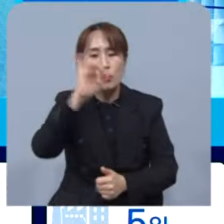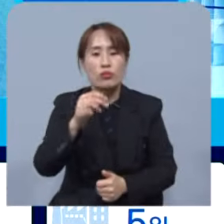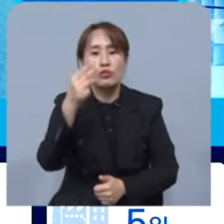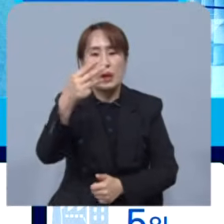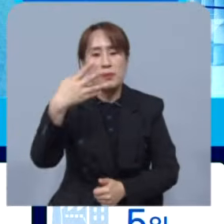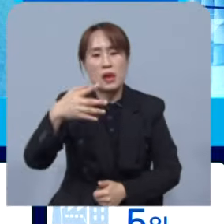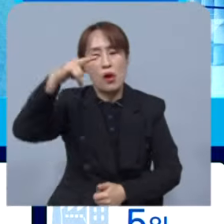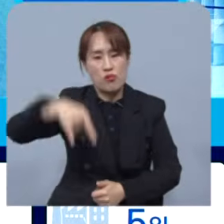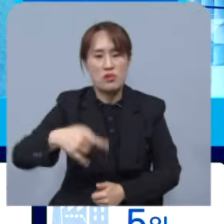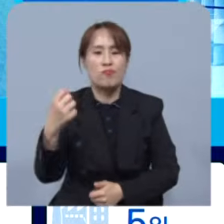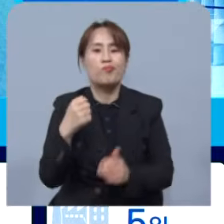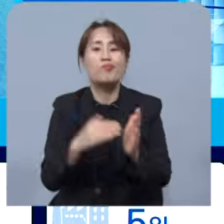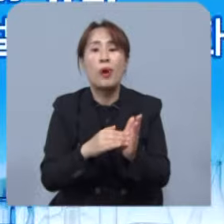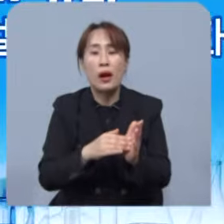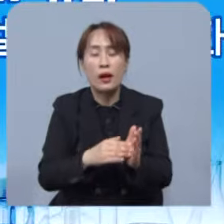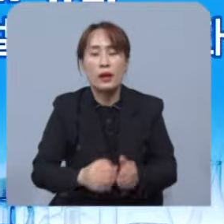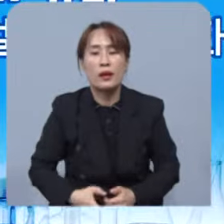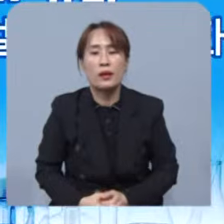경쟁력을 보유하고 있습니다.